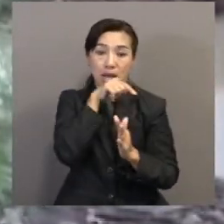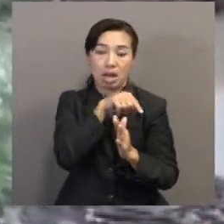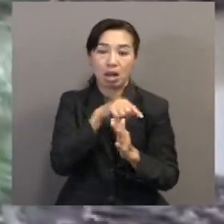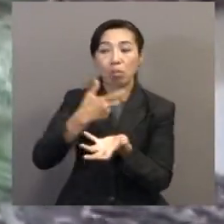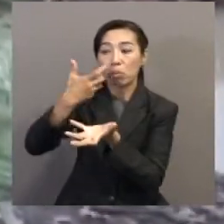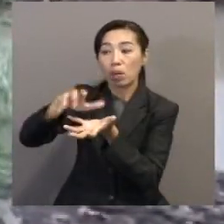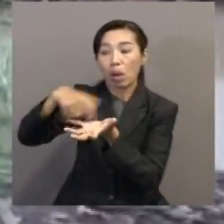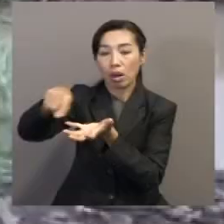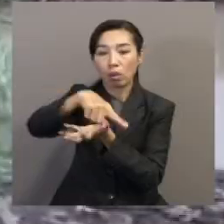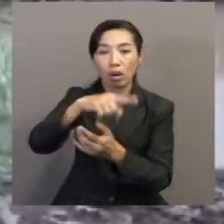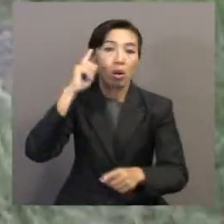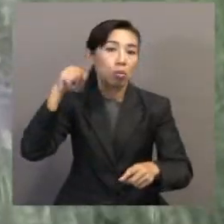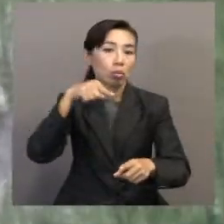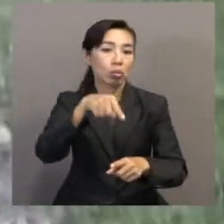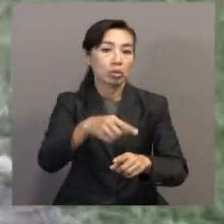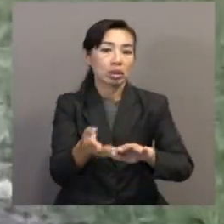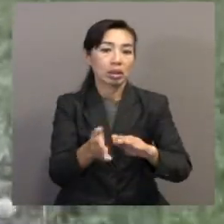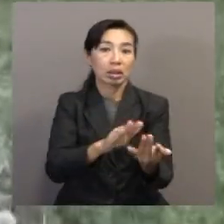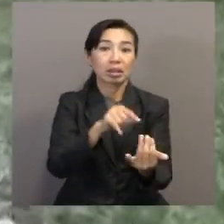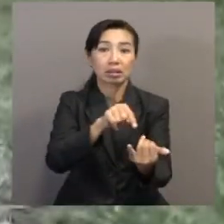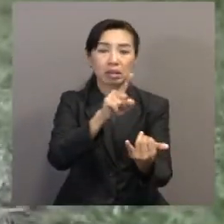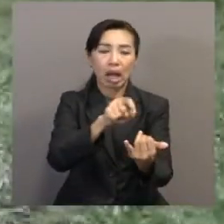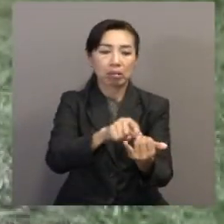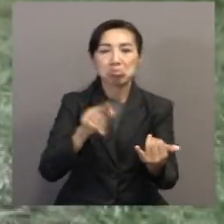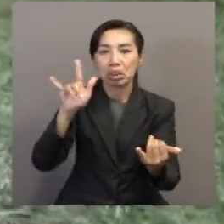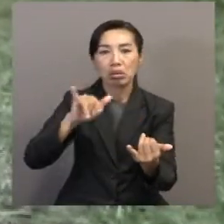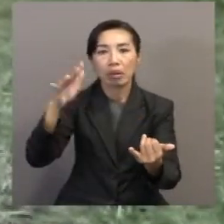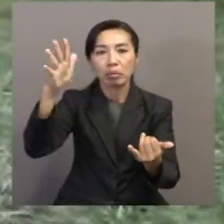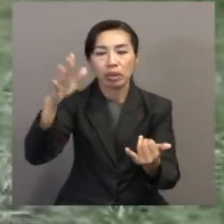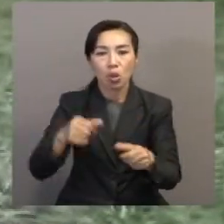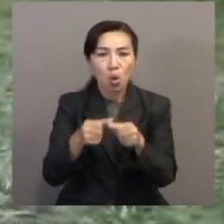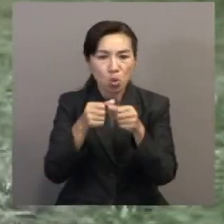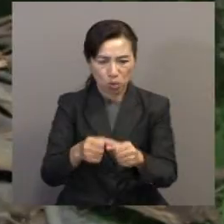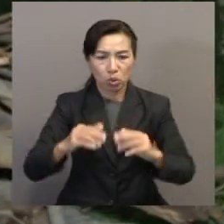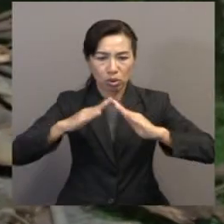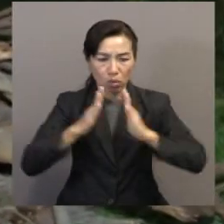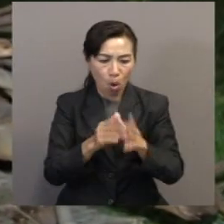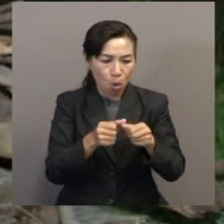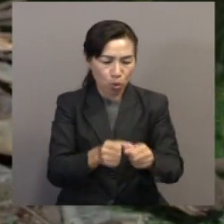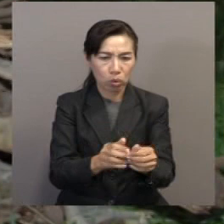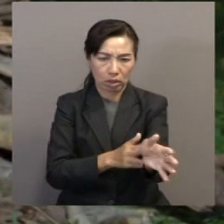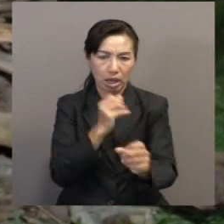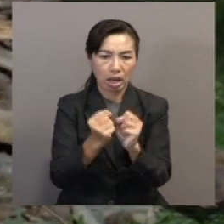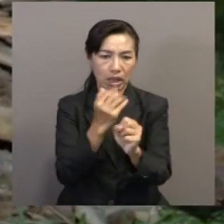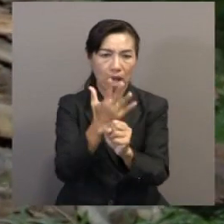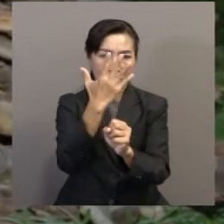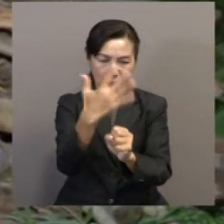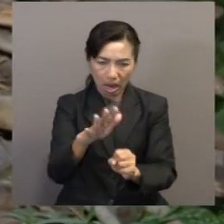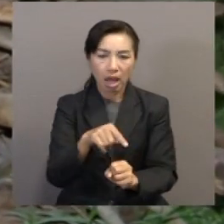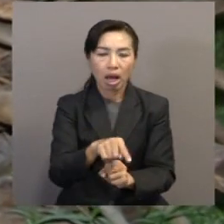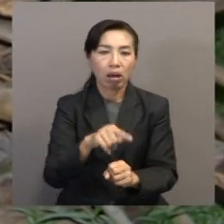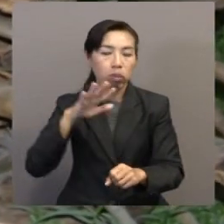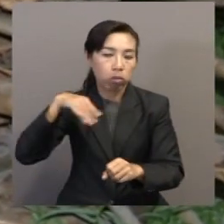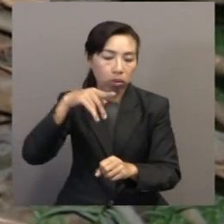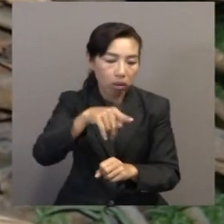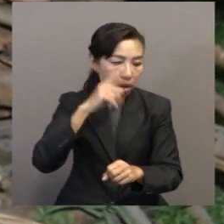ให้รายละเอียดว่านางอ้วนเป็นบุคคลไม่มีญาติค่ะมาอาศัยอยู่ในสำนักปฏิบัติธรรมได้5ปีแล้วต่อมาเกิดช็อก